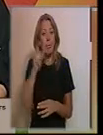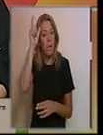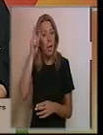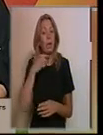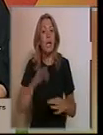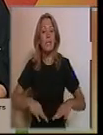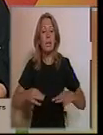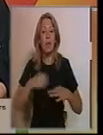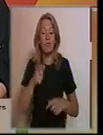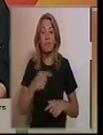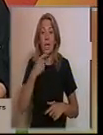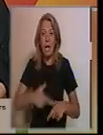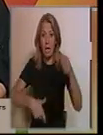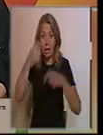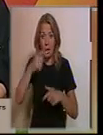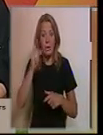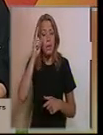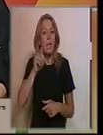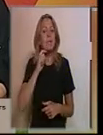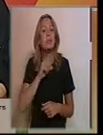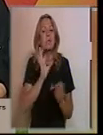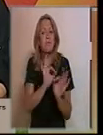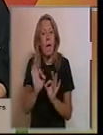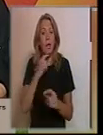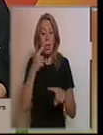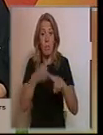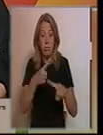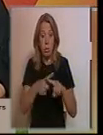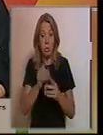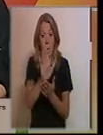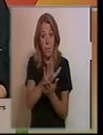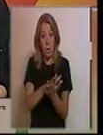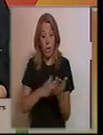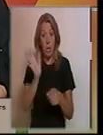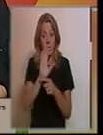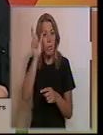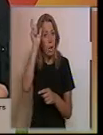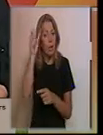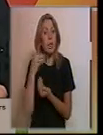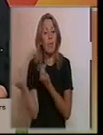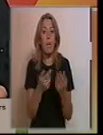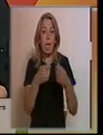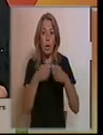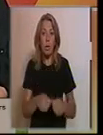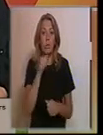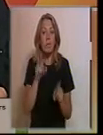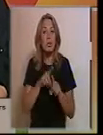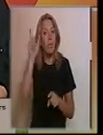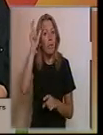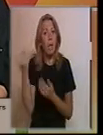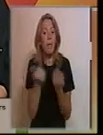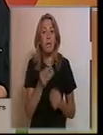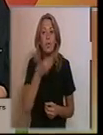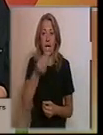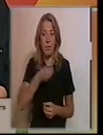Zdrav grad i kao što znate svaki put na početku emisije uz Beogradski baby klub sledi i Beogradsko